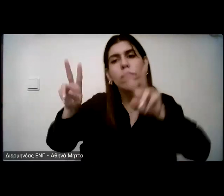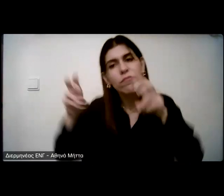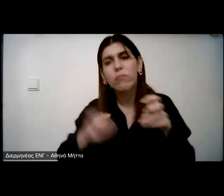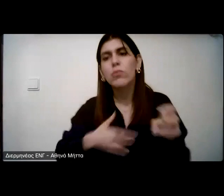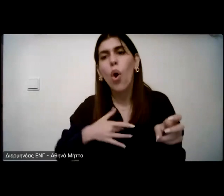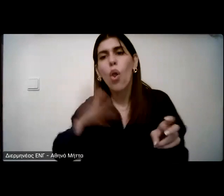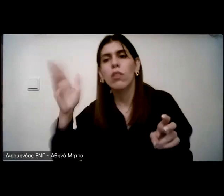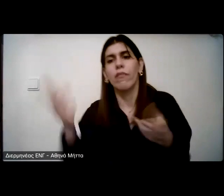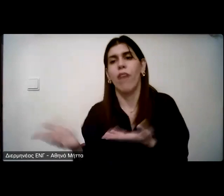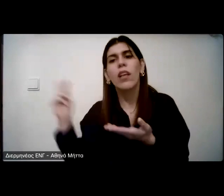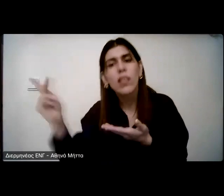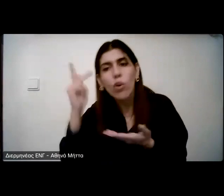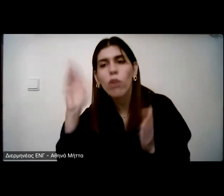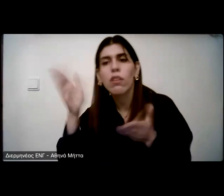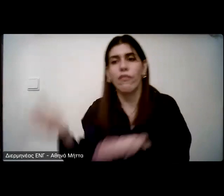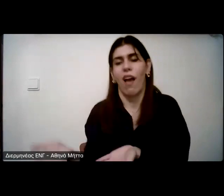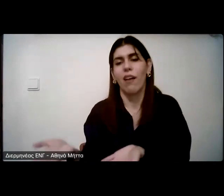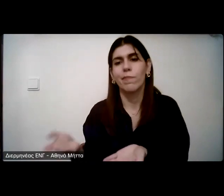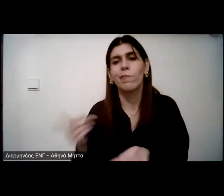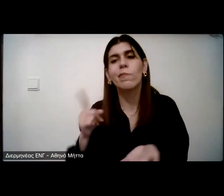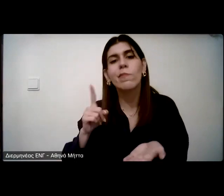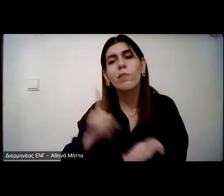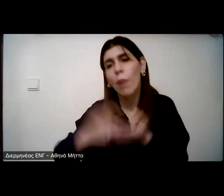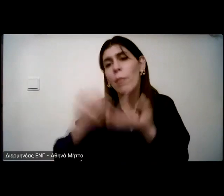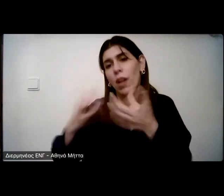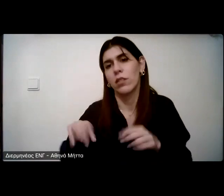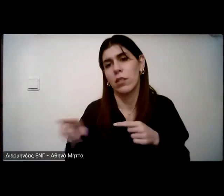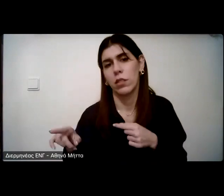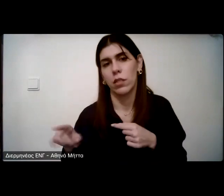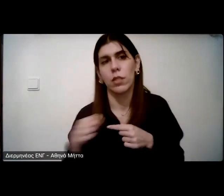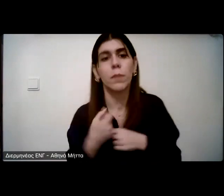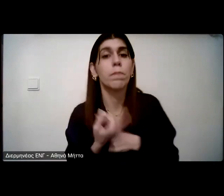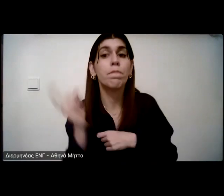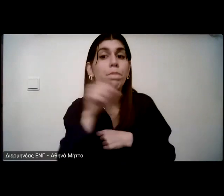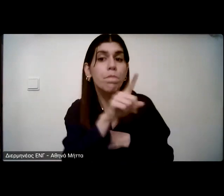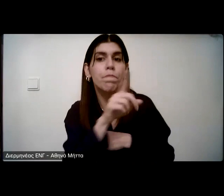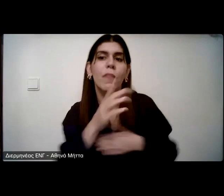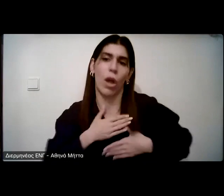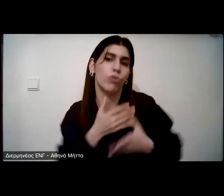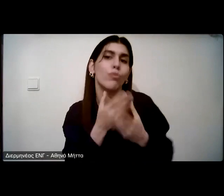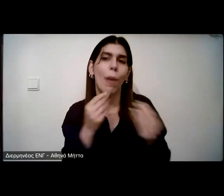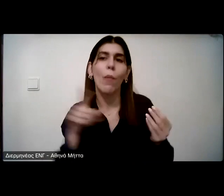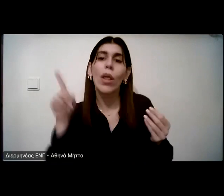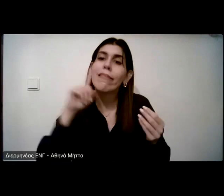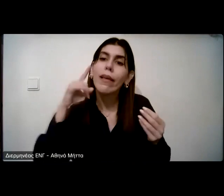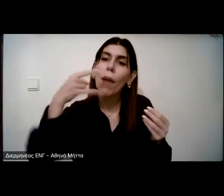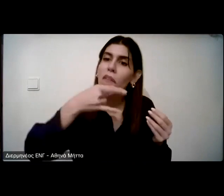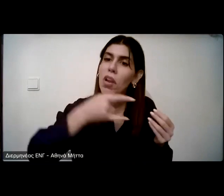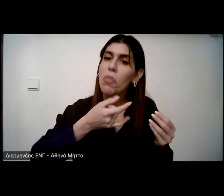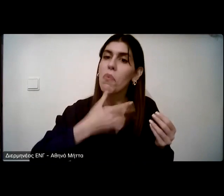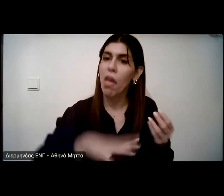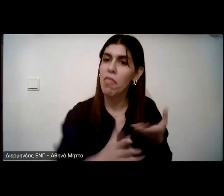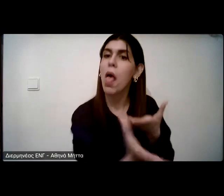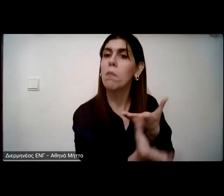Μήπως η κυρία Παυλίδου, ευχαριστούμε πολύ κυρία Γκασούκα. Μήπως η κυρία Παυλίδου θα ήθελε να πει κάτι, να συμμετάσχει στο σημείο